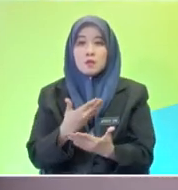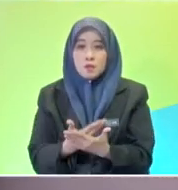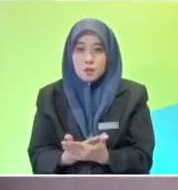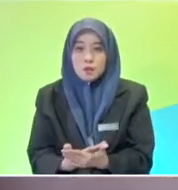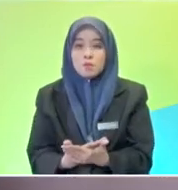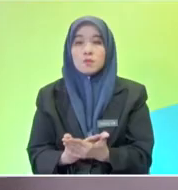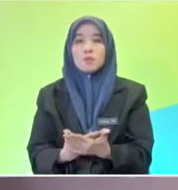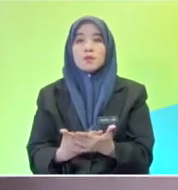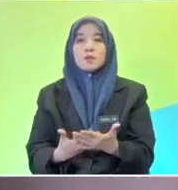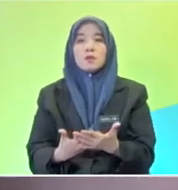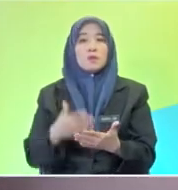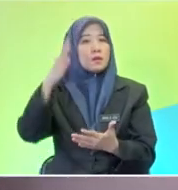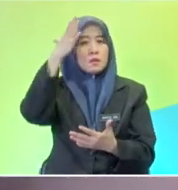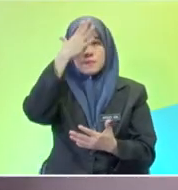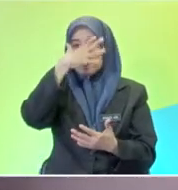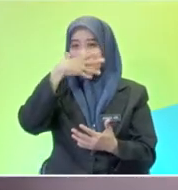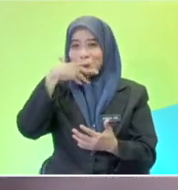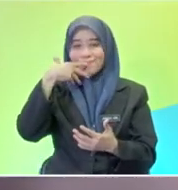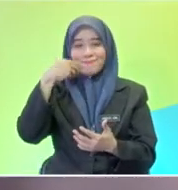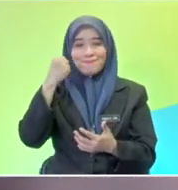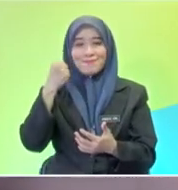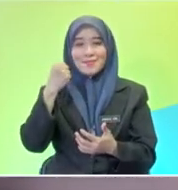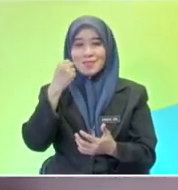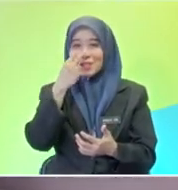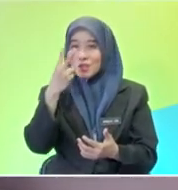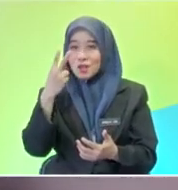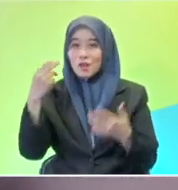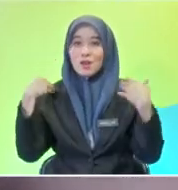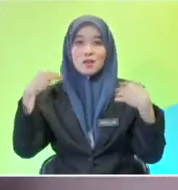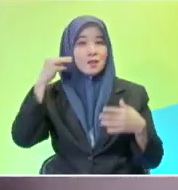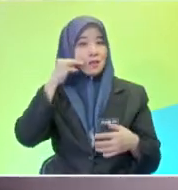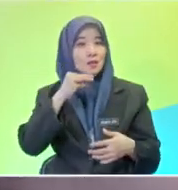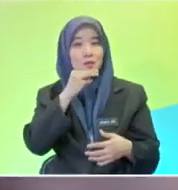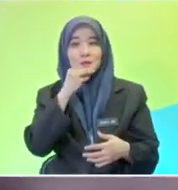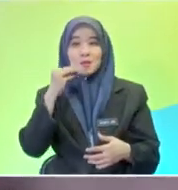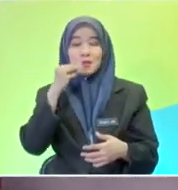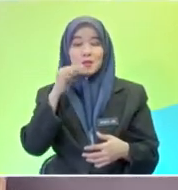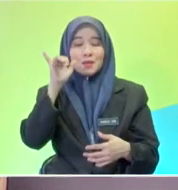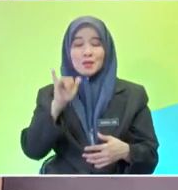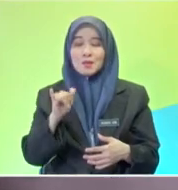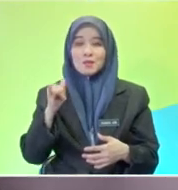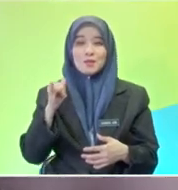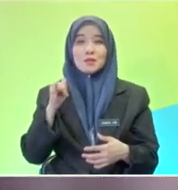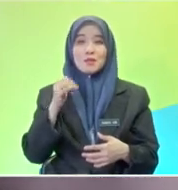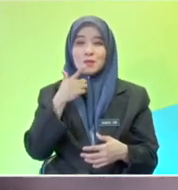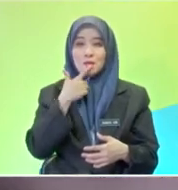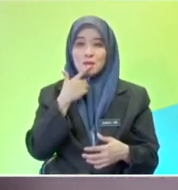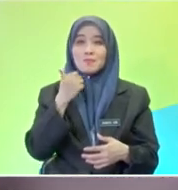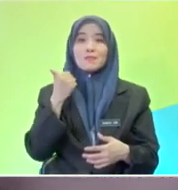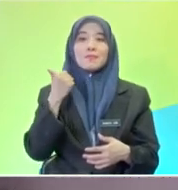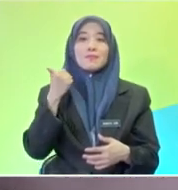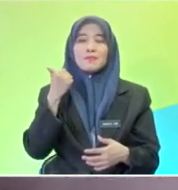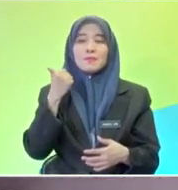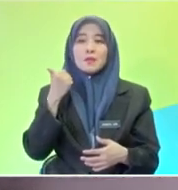sama. Cantiknya pemandangan. Ada muzik yang merdu. Bolehlah. Eh, macam Hawaii lah pula.